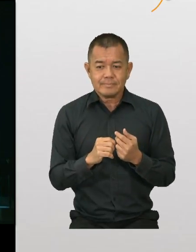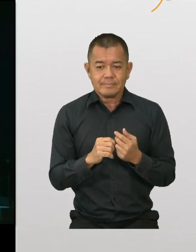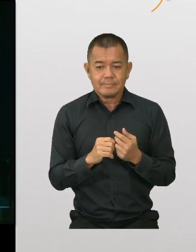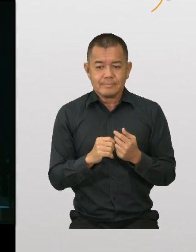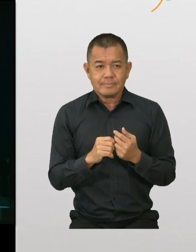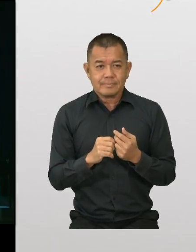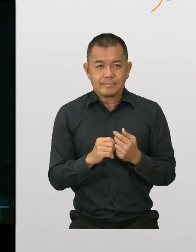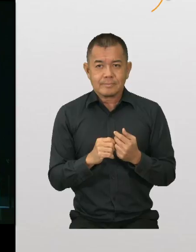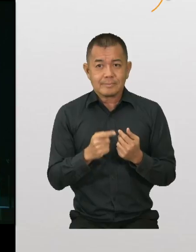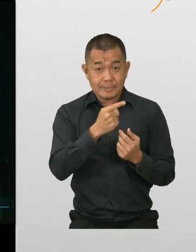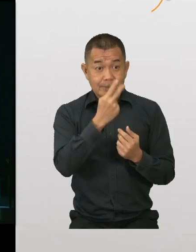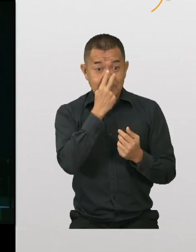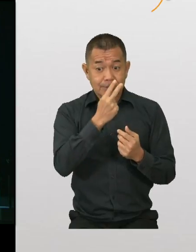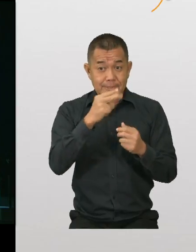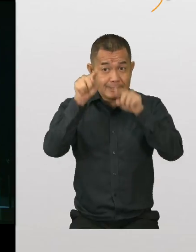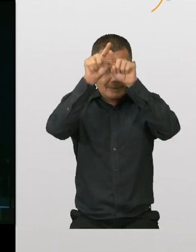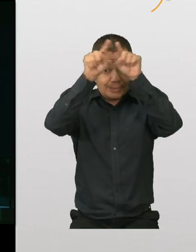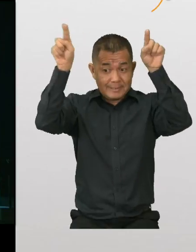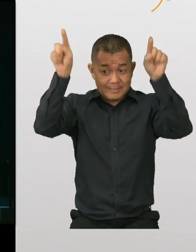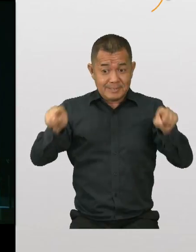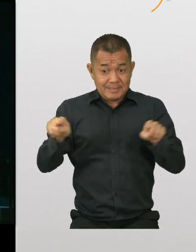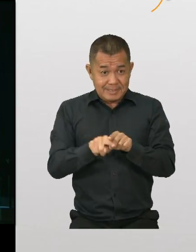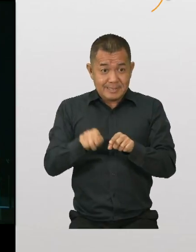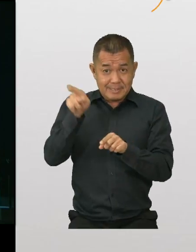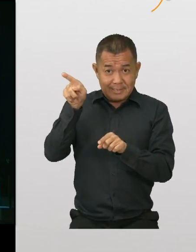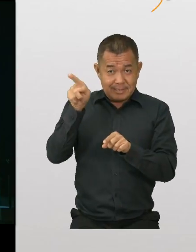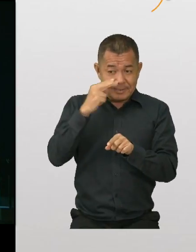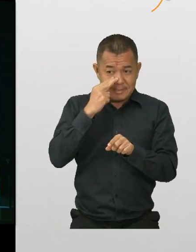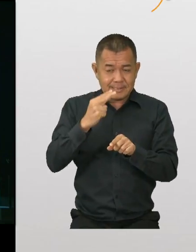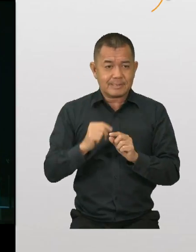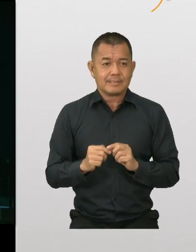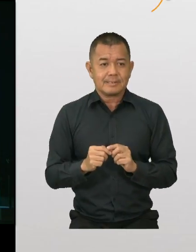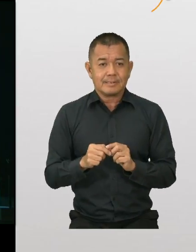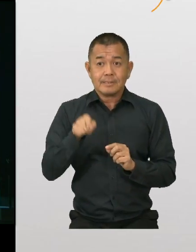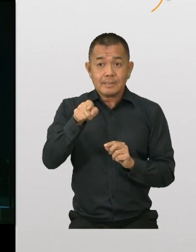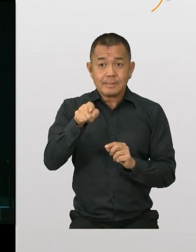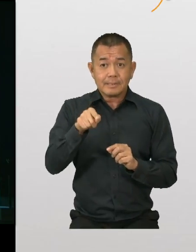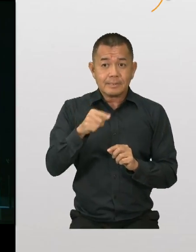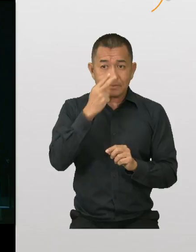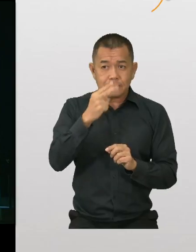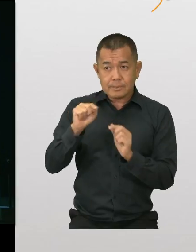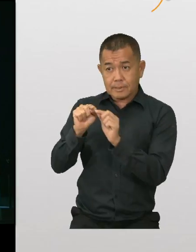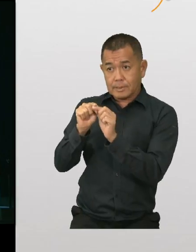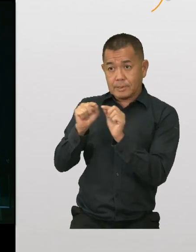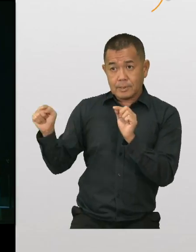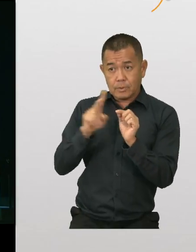look at this chart. 横轴 The horizontal 是年 axis 份 indicates the 过去 years 10 from 年所从 2008 18年一 to 直到18